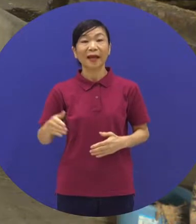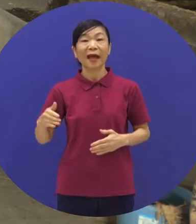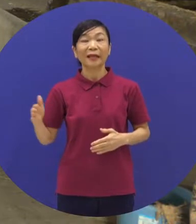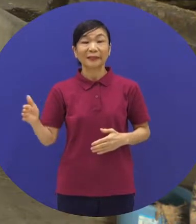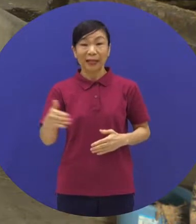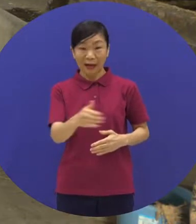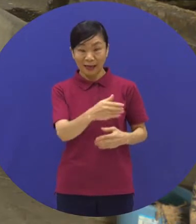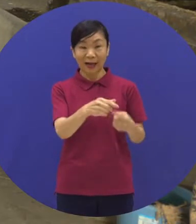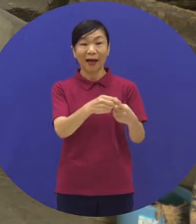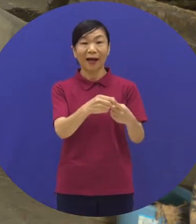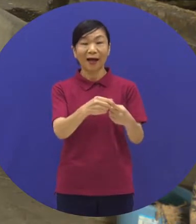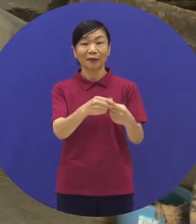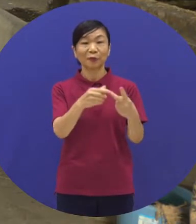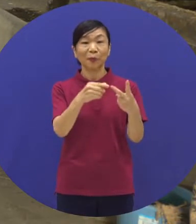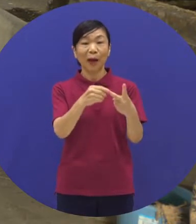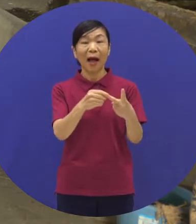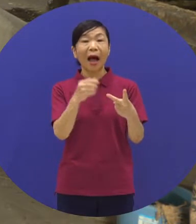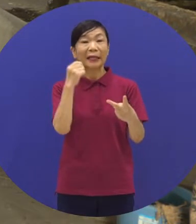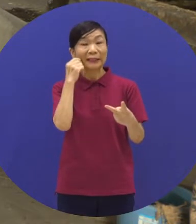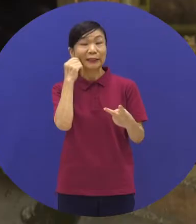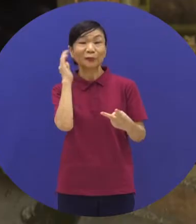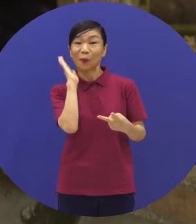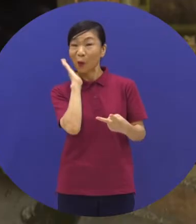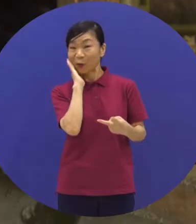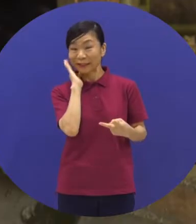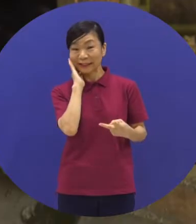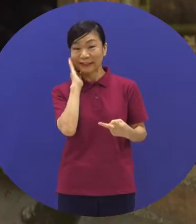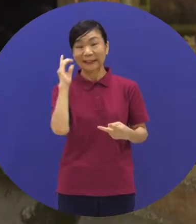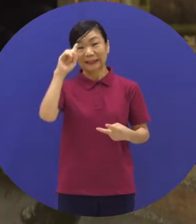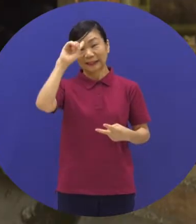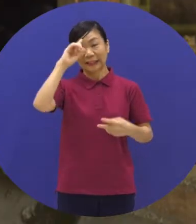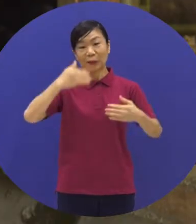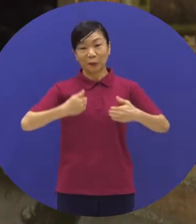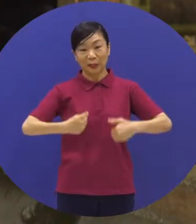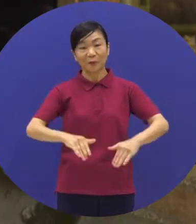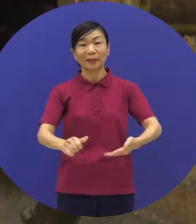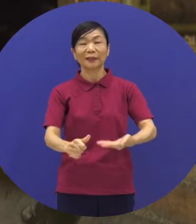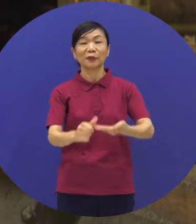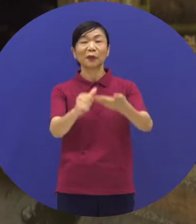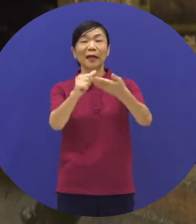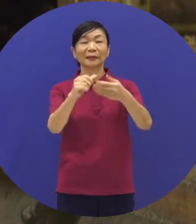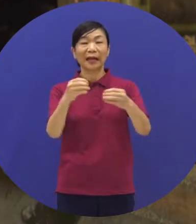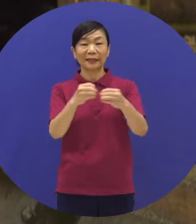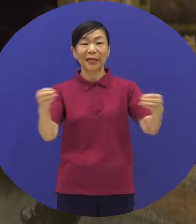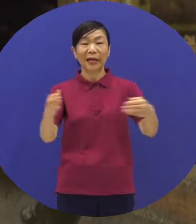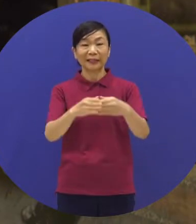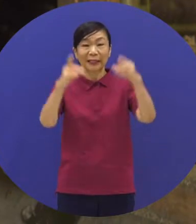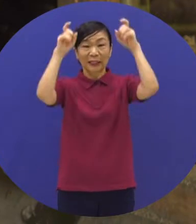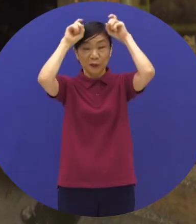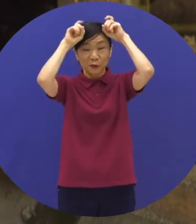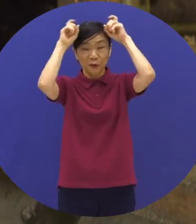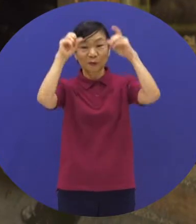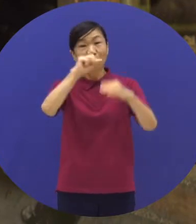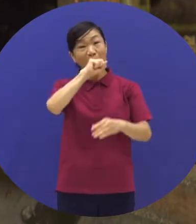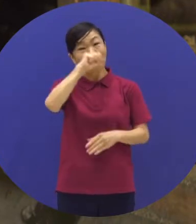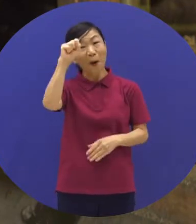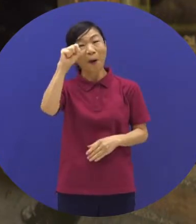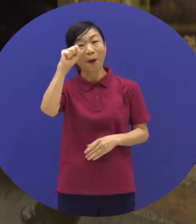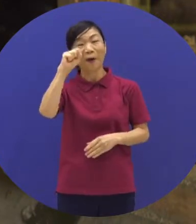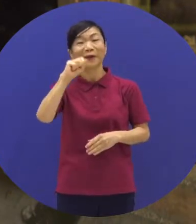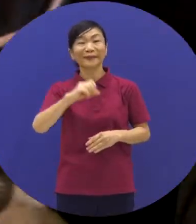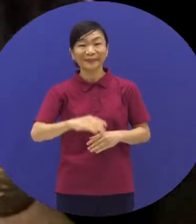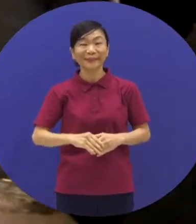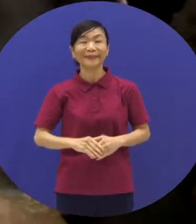さて、魚とくれば次はお肉。佐世保生まれ佐世保育ちの長崎和牛も絶品です